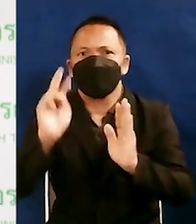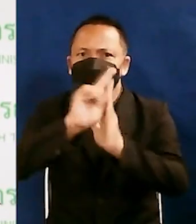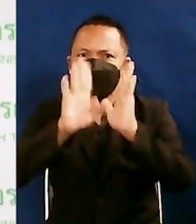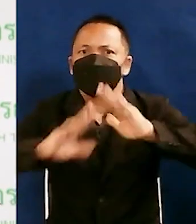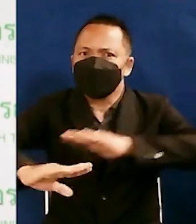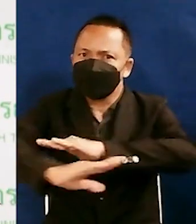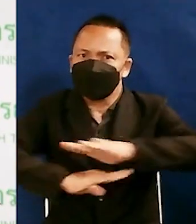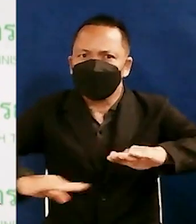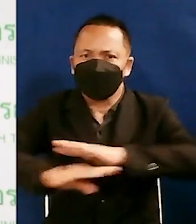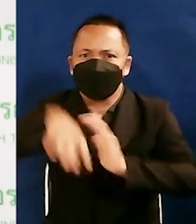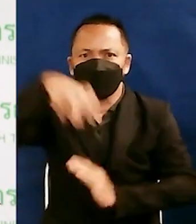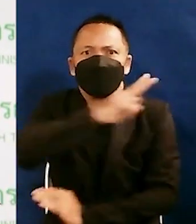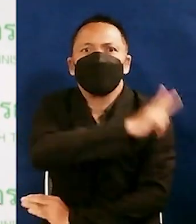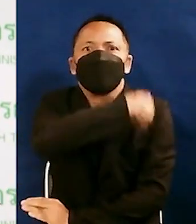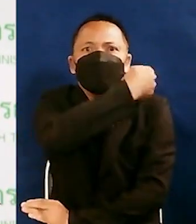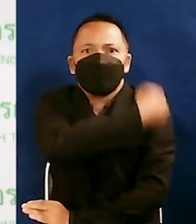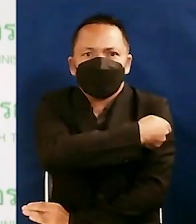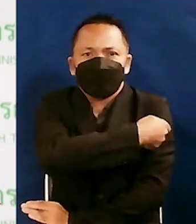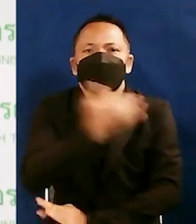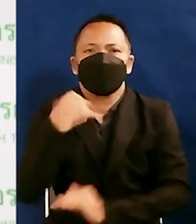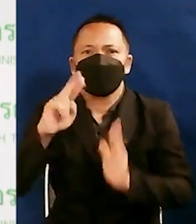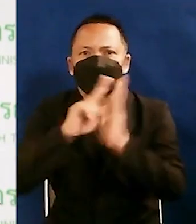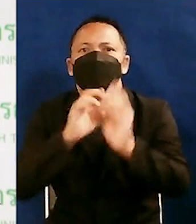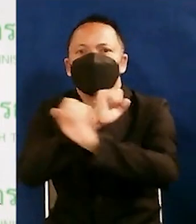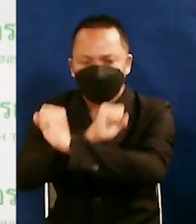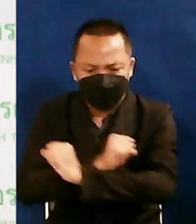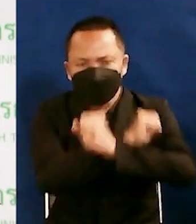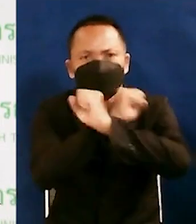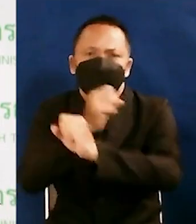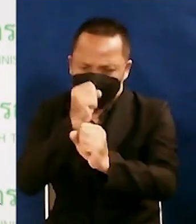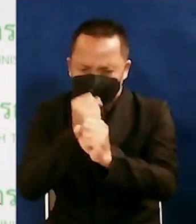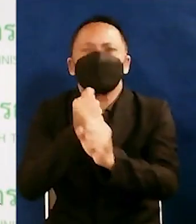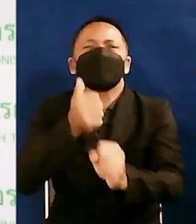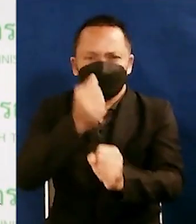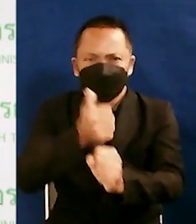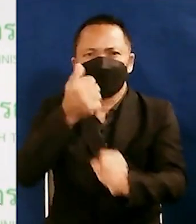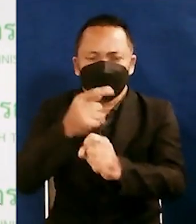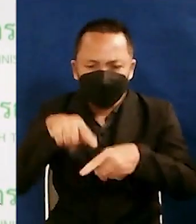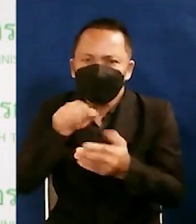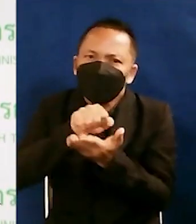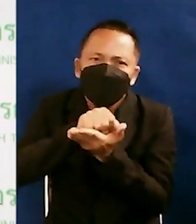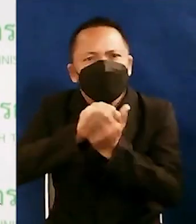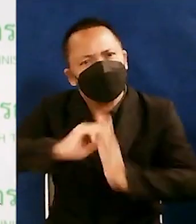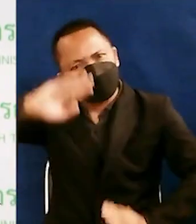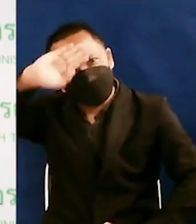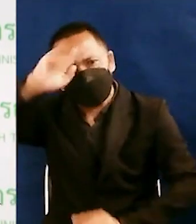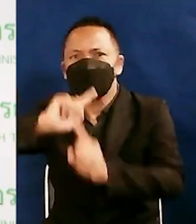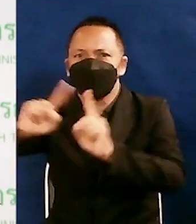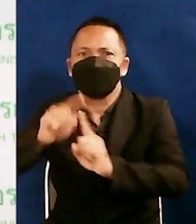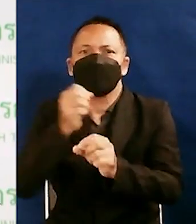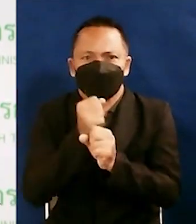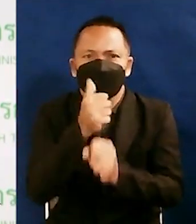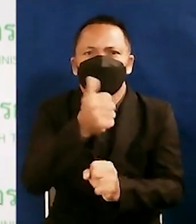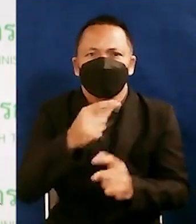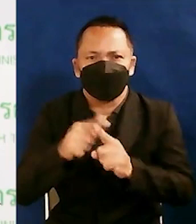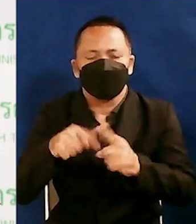านข้อมูลหลักของโรงพยาบาลนะคะก็ยังมีระบบการป้องกันและใช้งานได้ปกตินะคะสามารถให้บริการผู้ป่วยได้นะคะสิ่ง